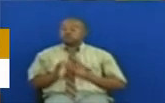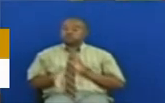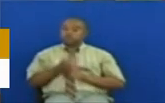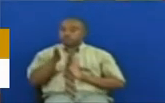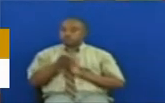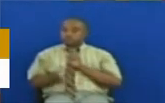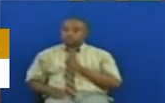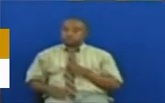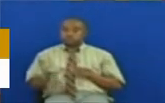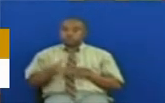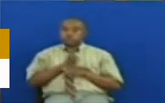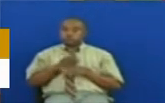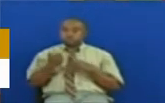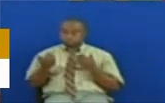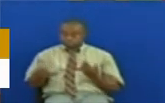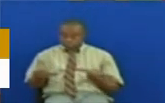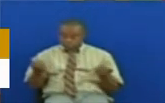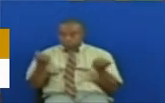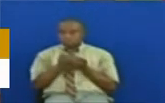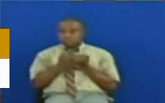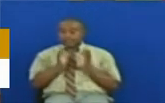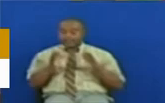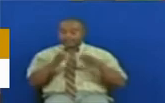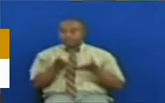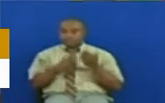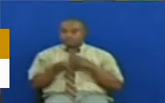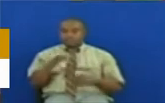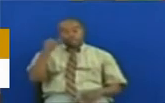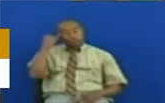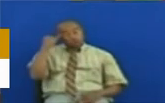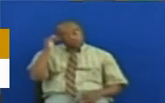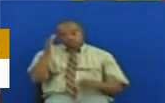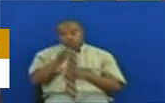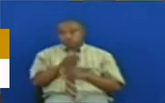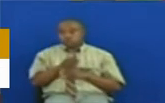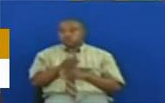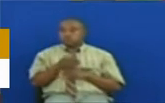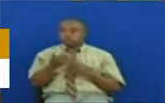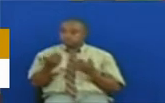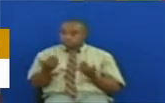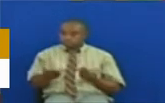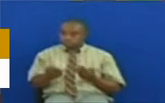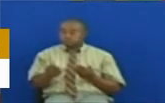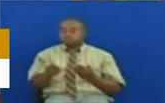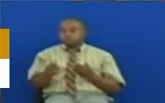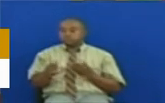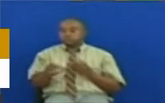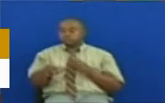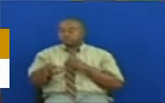ya kuunda timu ya kuweza kushauri juu ya uvuvi wa bahari kuu. Lakini vile vile Mheshimiwa